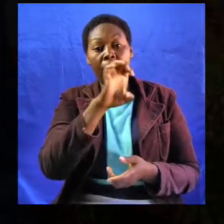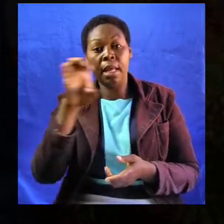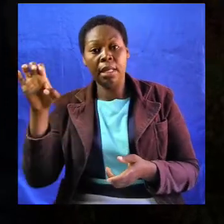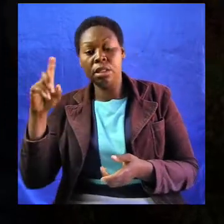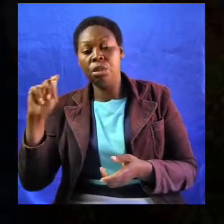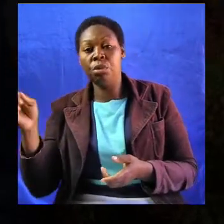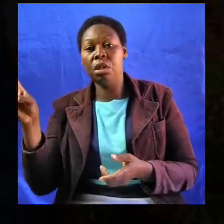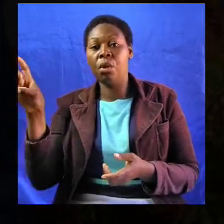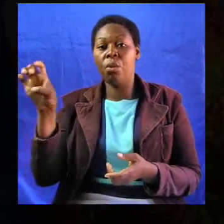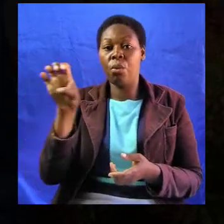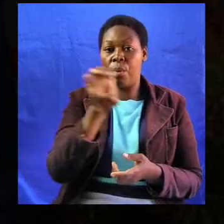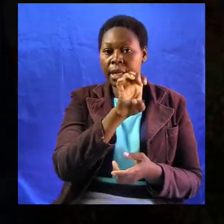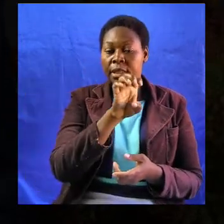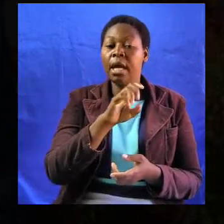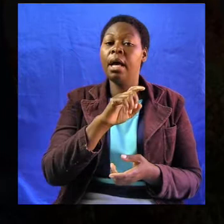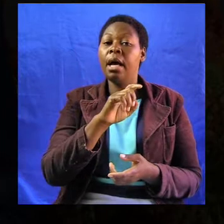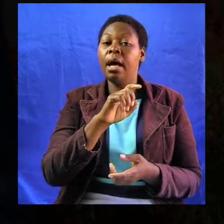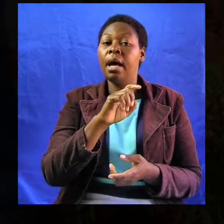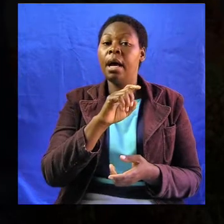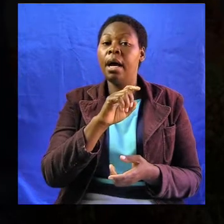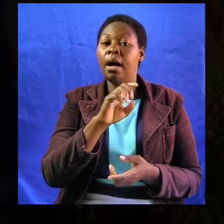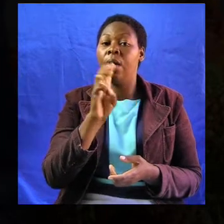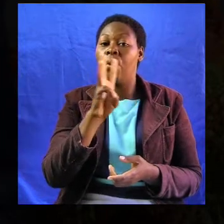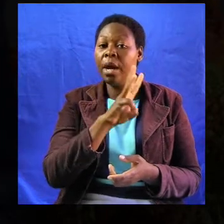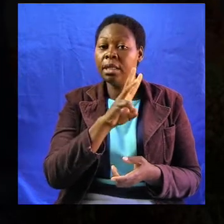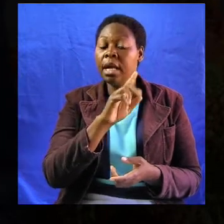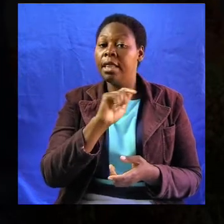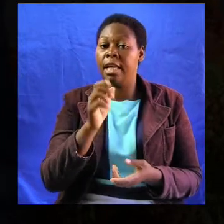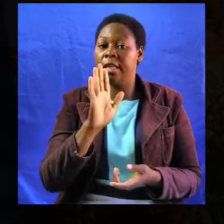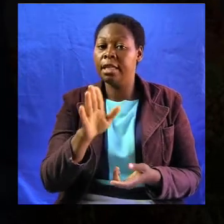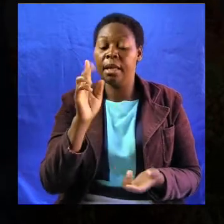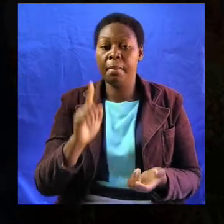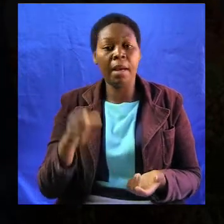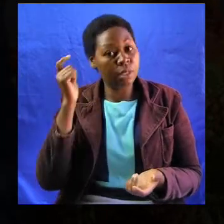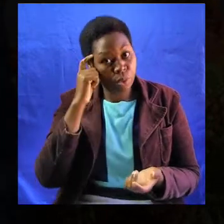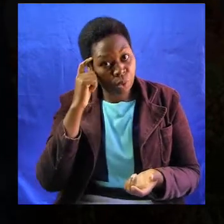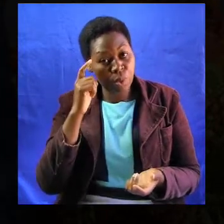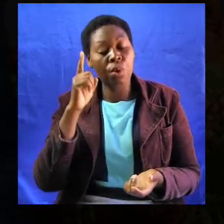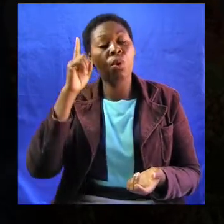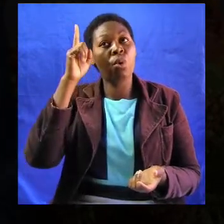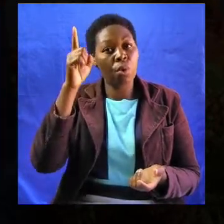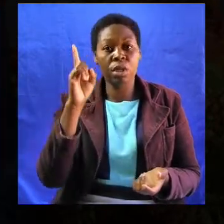zuva. Kuti hakuno mumwe kunze kwangu. Ini Jehova hakuno mumwe.